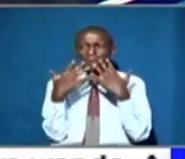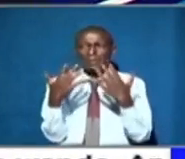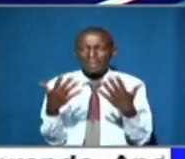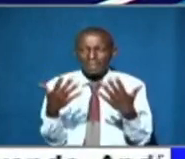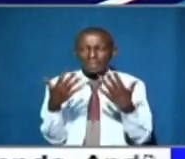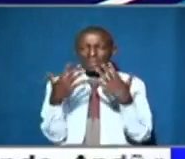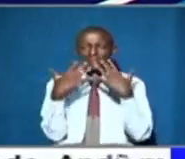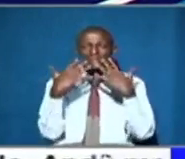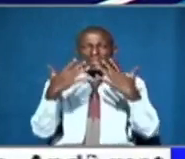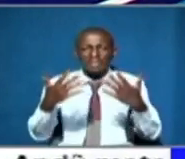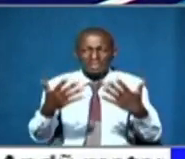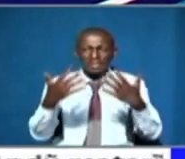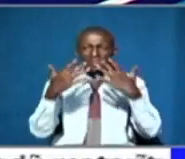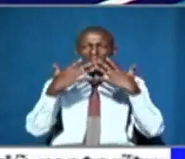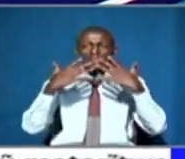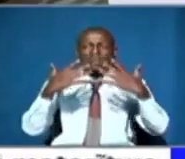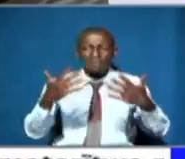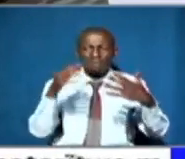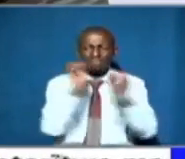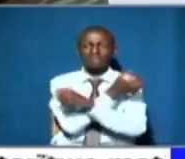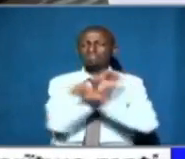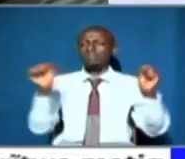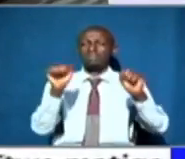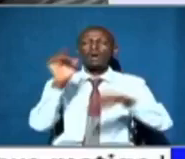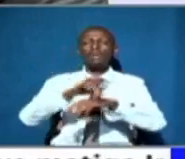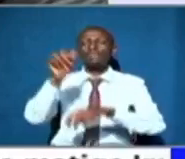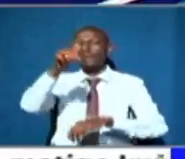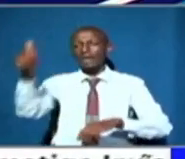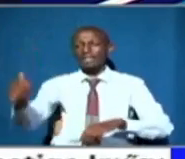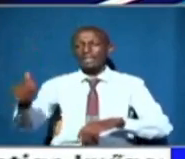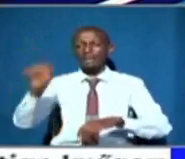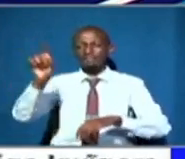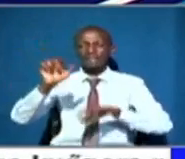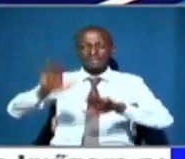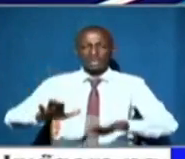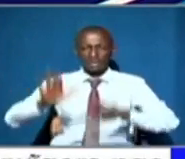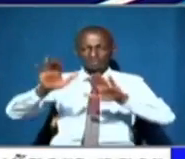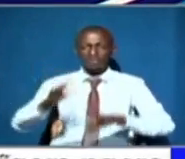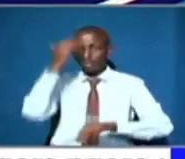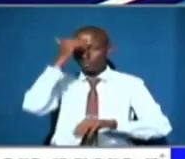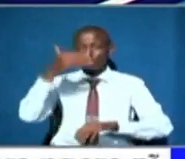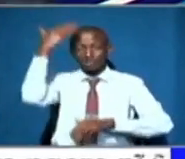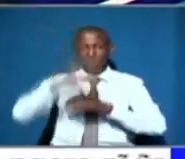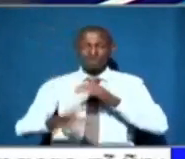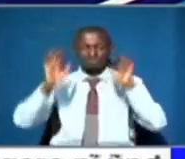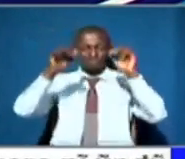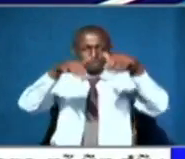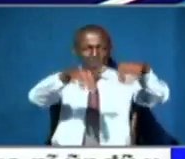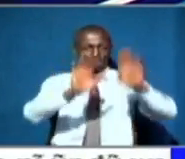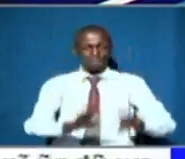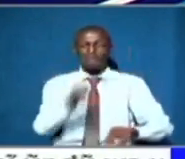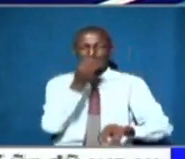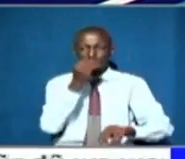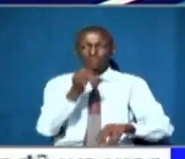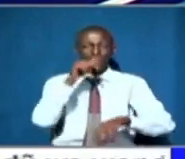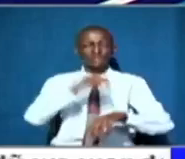ona igike mehomu ata digota ukonyita ugo memenyerere muno na nikio turagiria ginya mathikoine kuriyo tondu hidi andu mararia ni